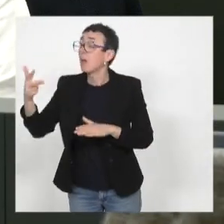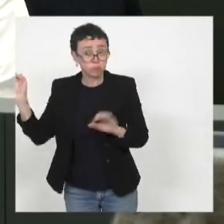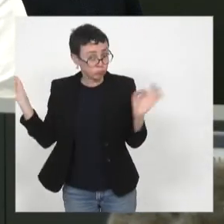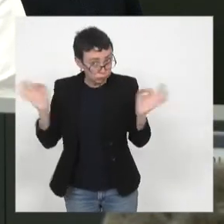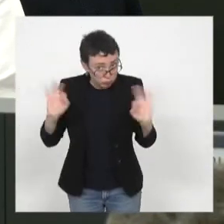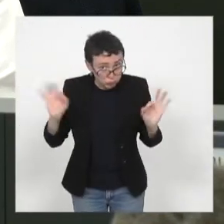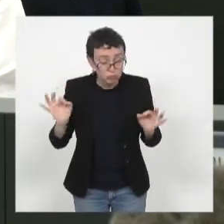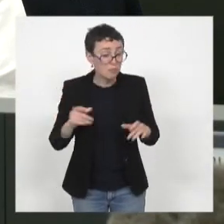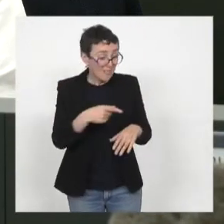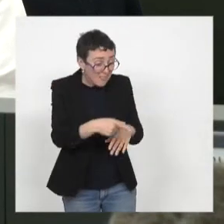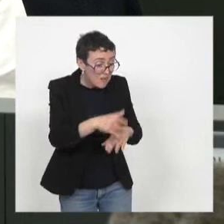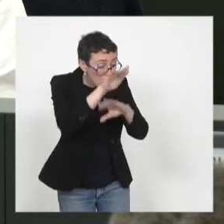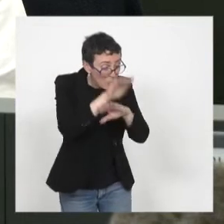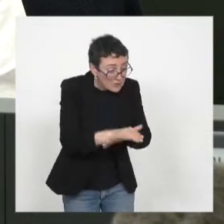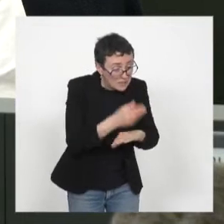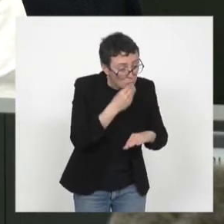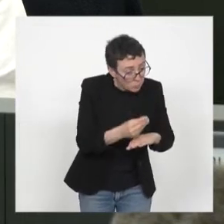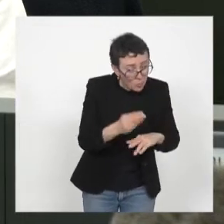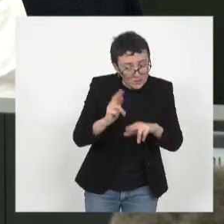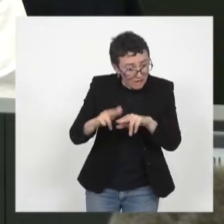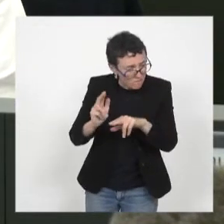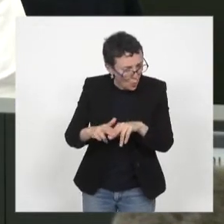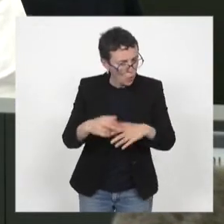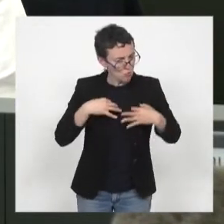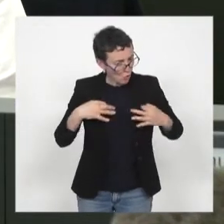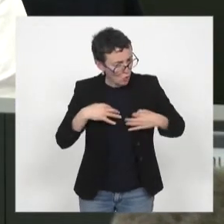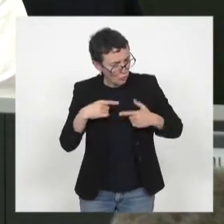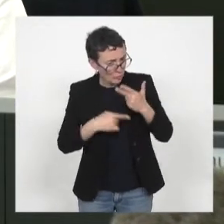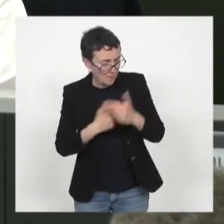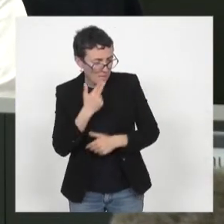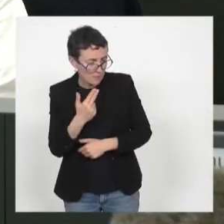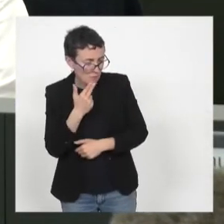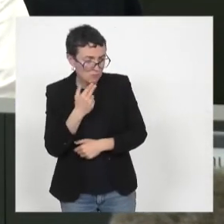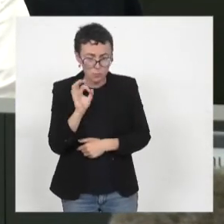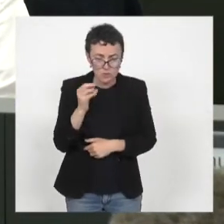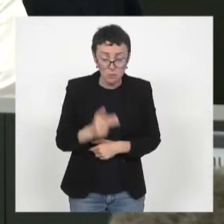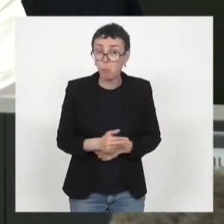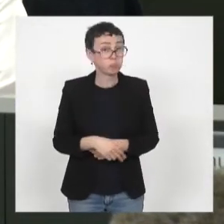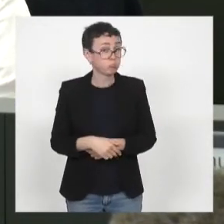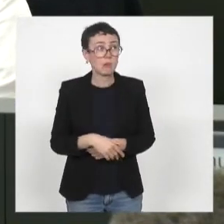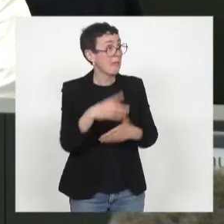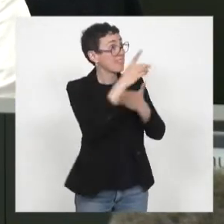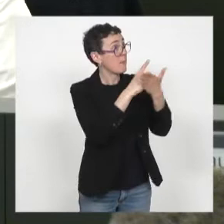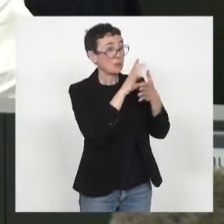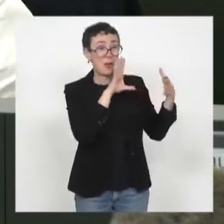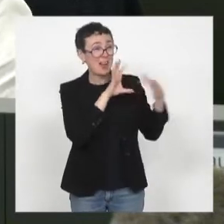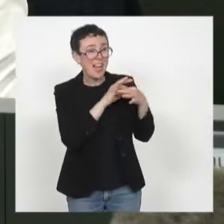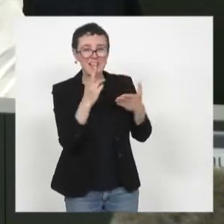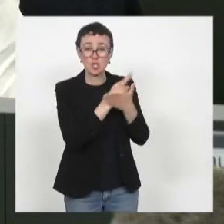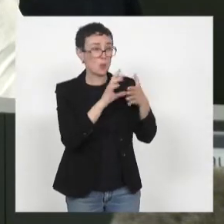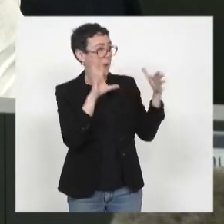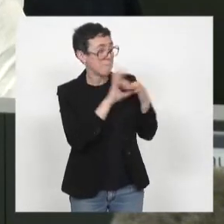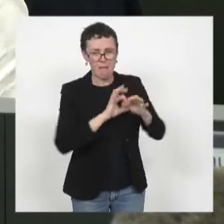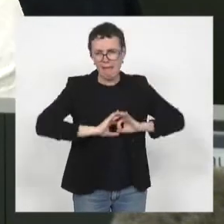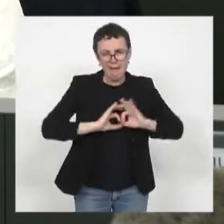aucune garantie sur le bon déroulement des travaux et la performance énergétique, ne pensant pas l'articulation avec le département, la région et